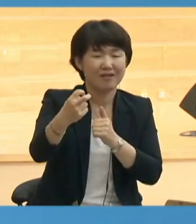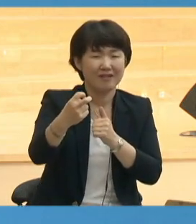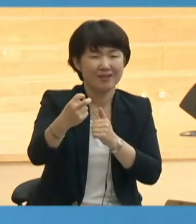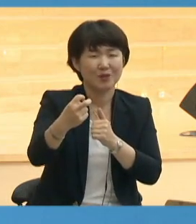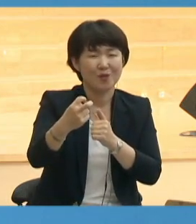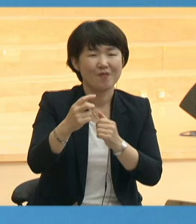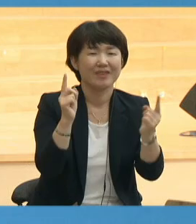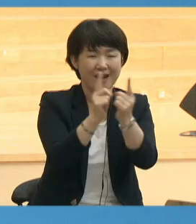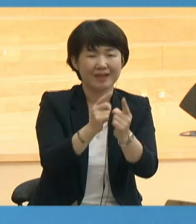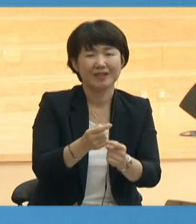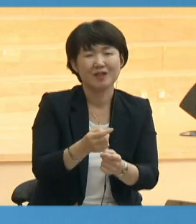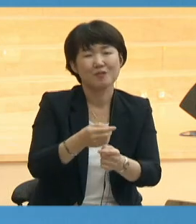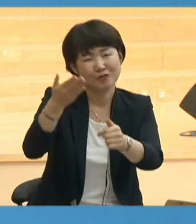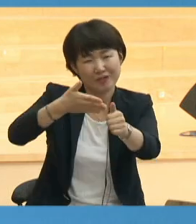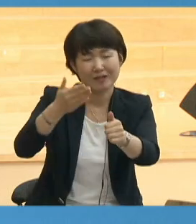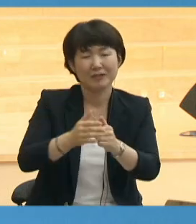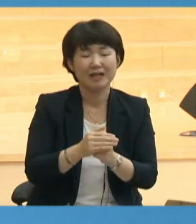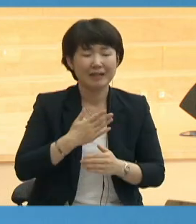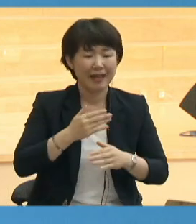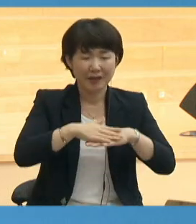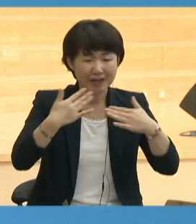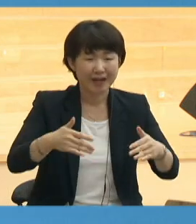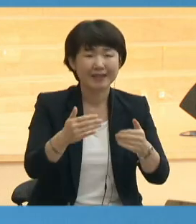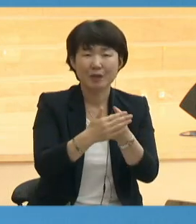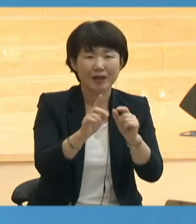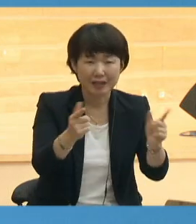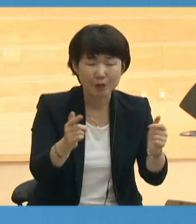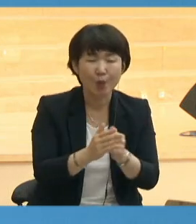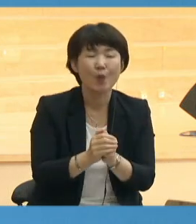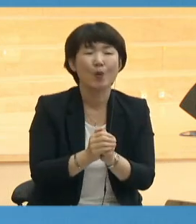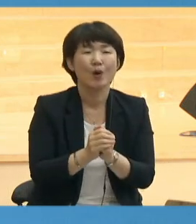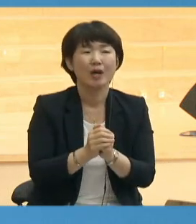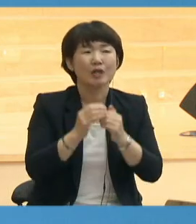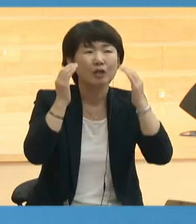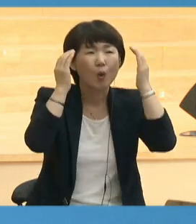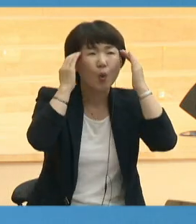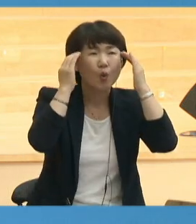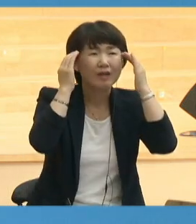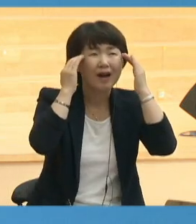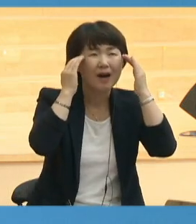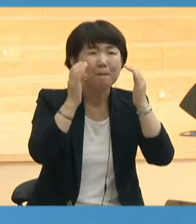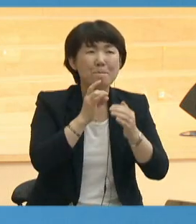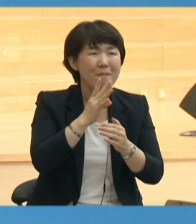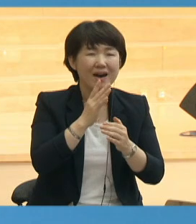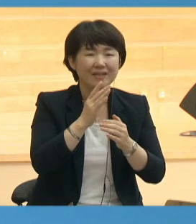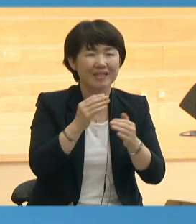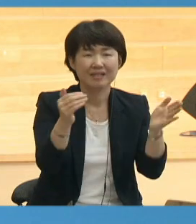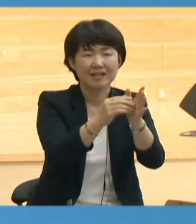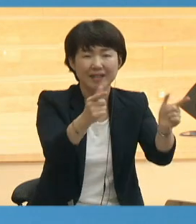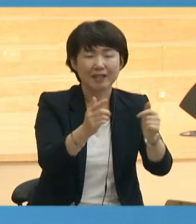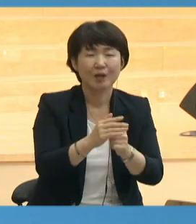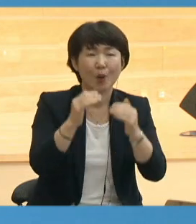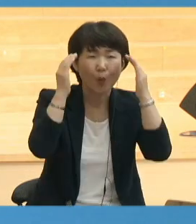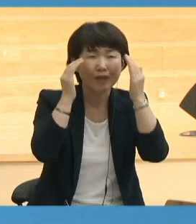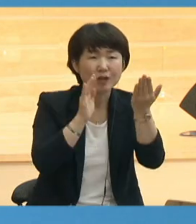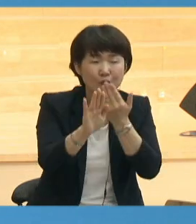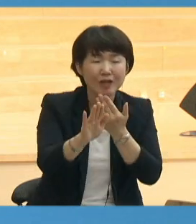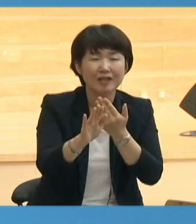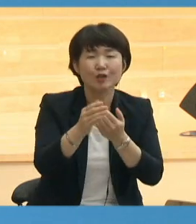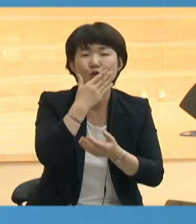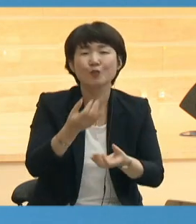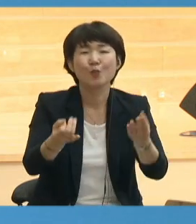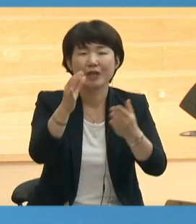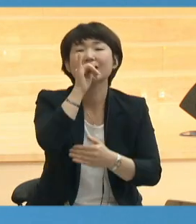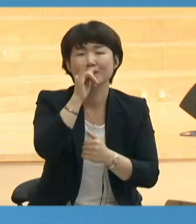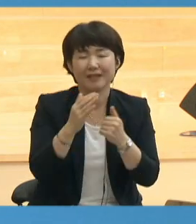나의 연약함 때문에 아니라 그러나 고난은 고난은 끝나지 않아요 축복이 따라 계속